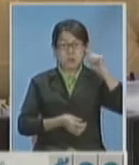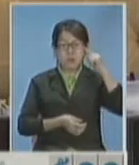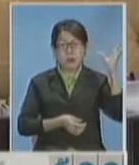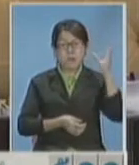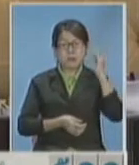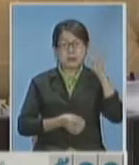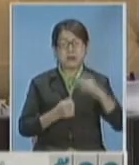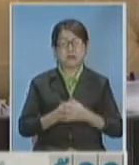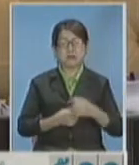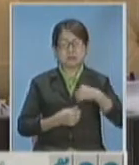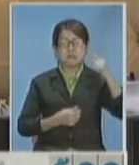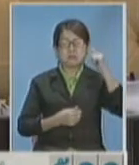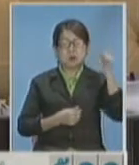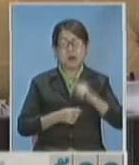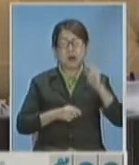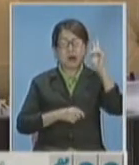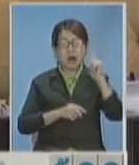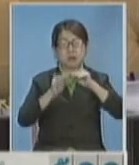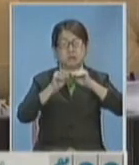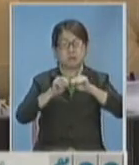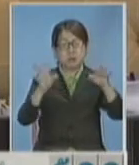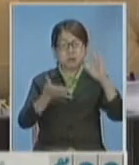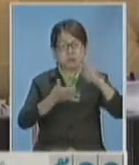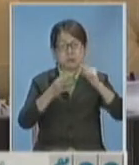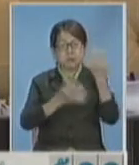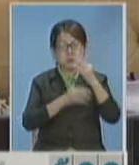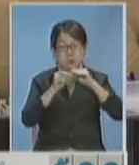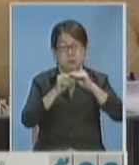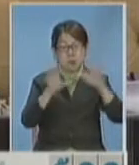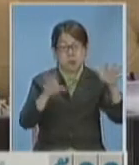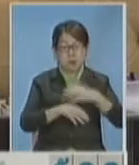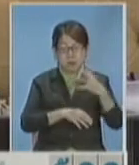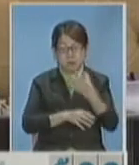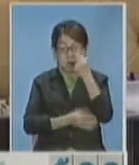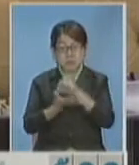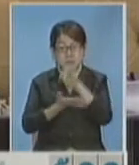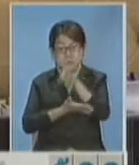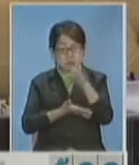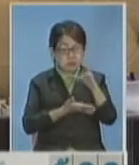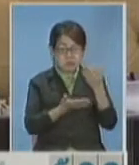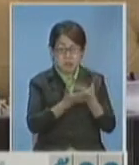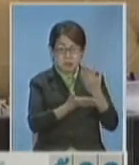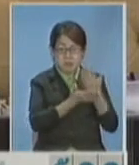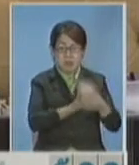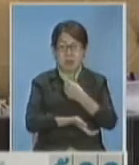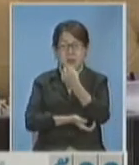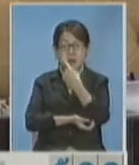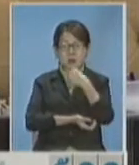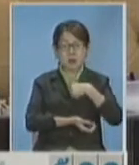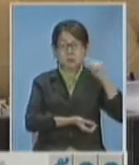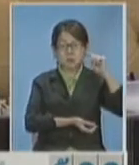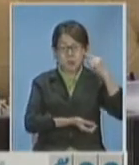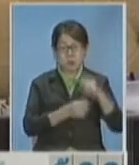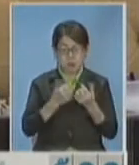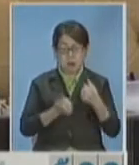ารู้เอาตอนหลังจากเป็นข่าวว่ามีการจัดซื้อจัดจ้างไอ้สิ่งต่างๆที่ท่านกล่าวหาเนี่ยผม